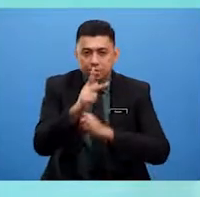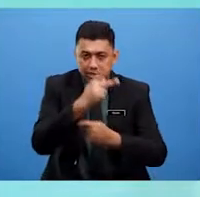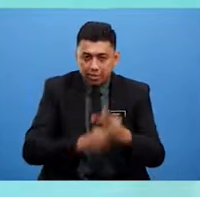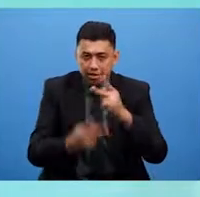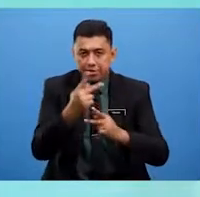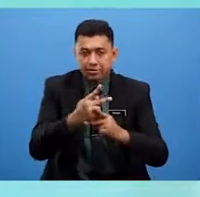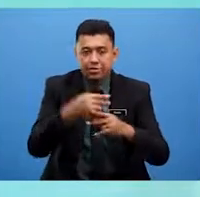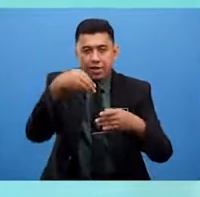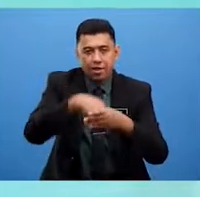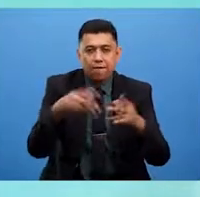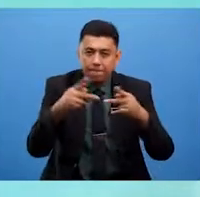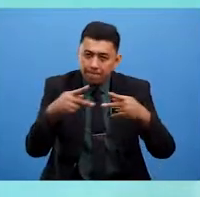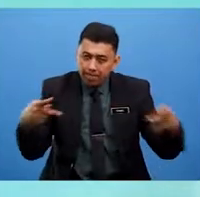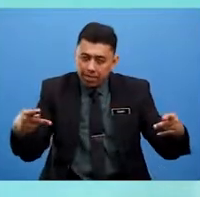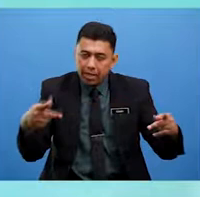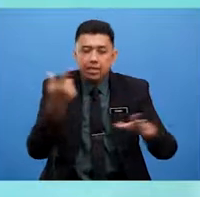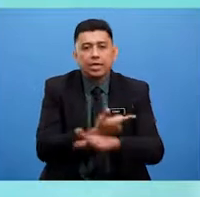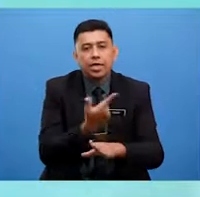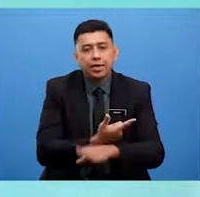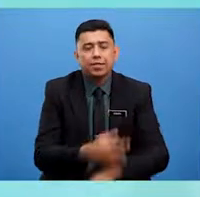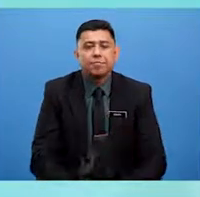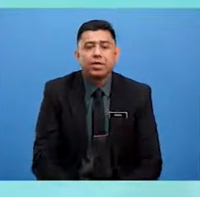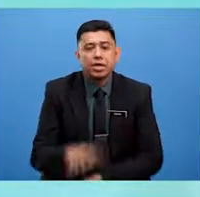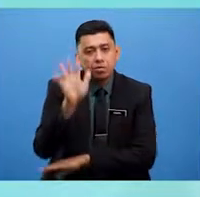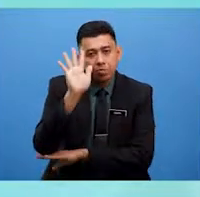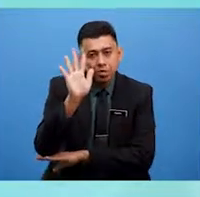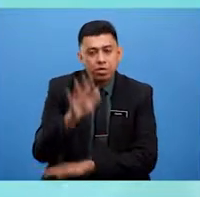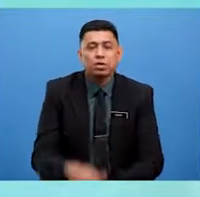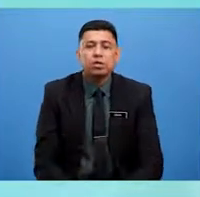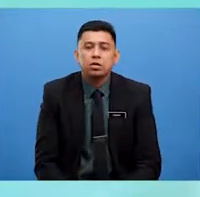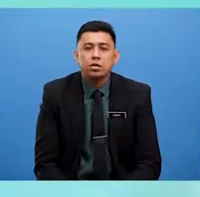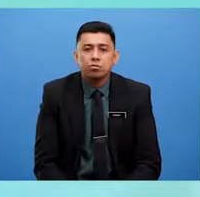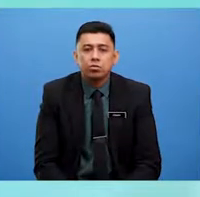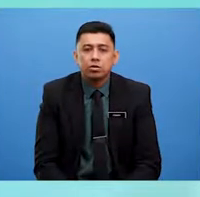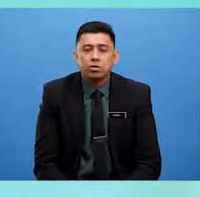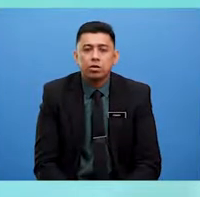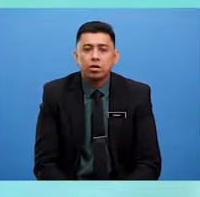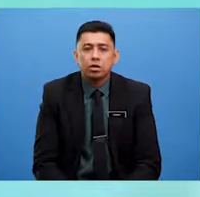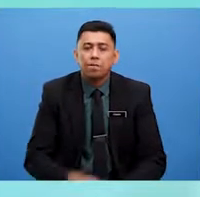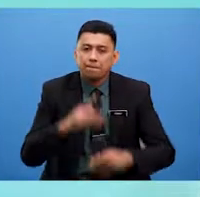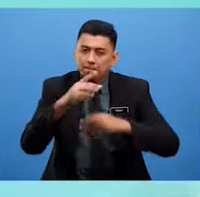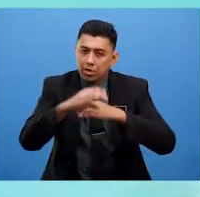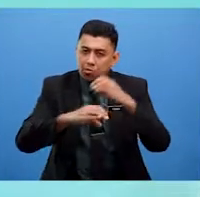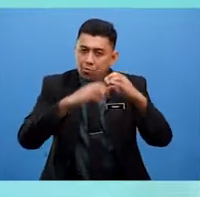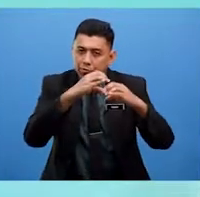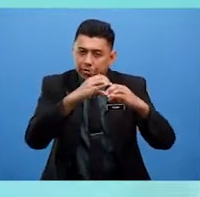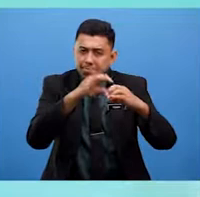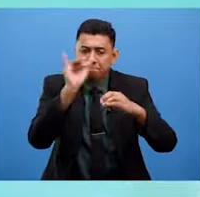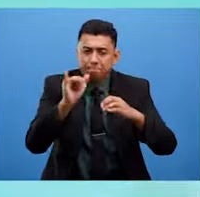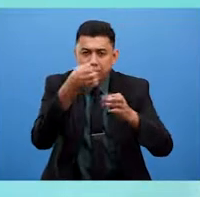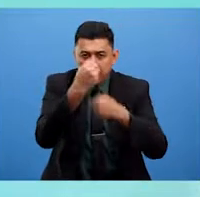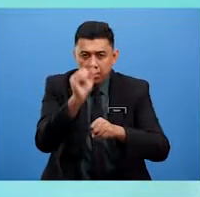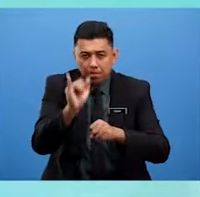dalam periodisasi latihan. Yang kelima, ialah komponen persediaan yang